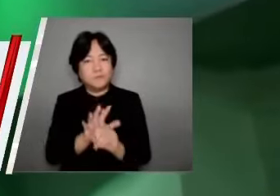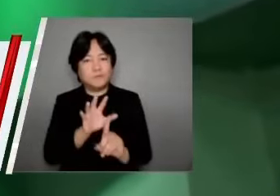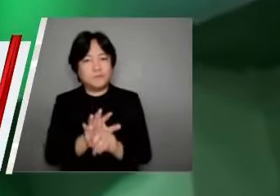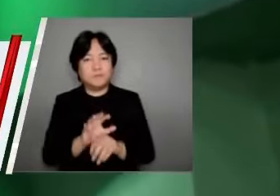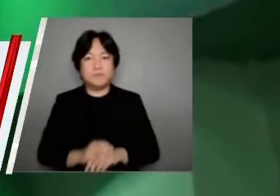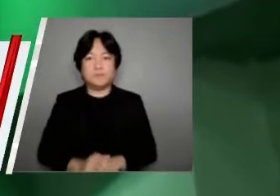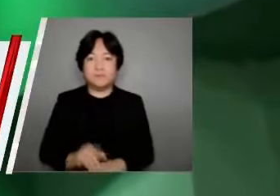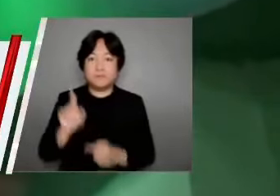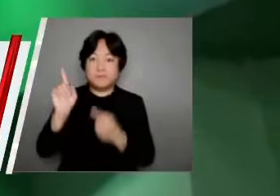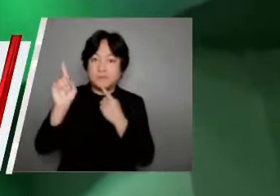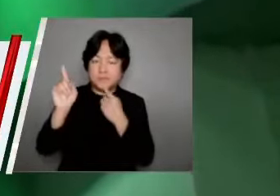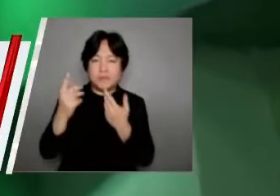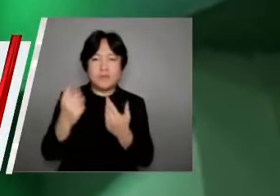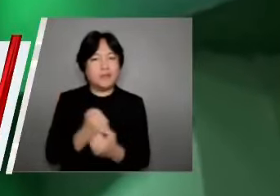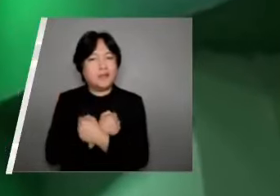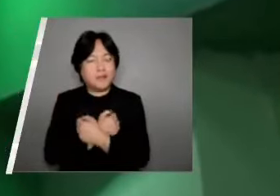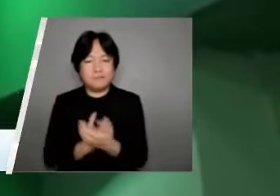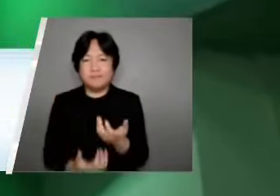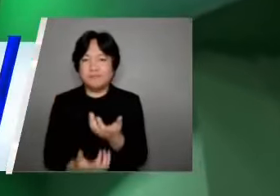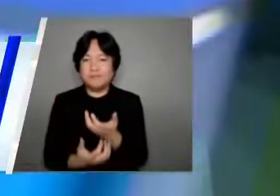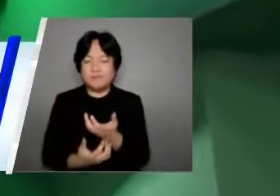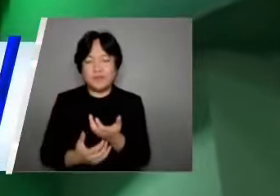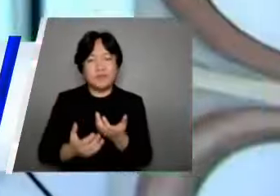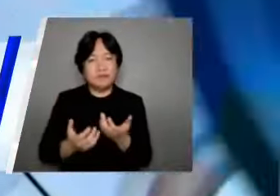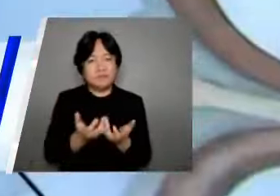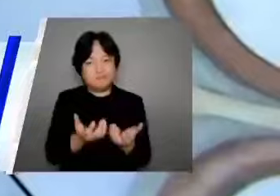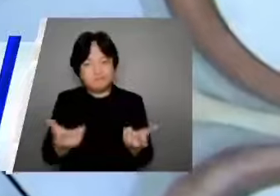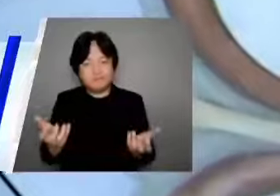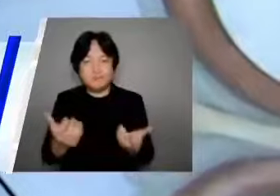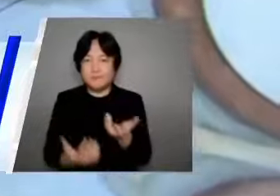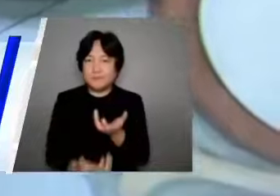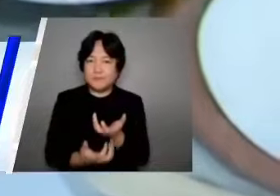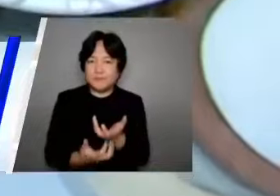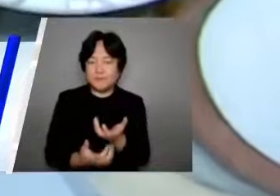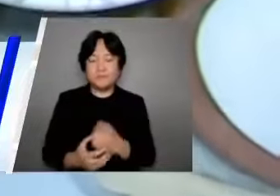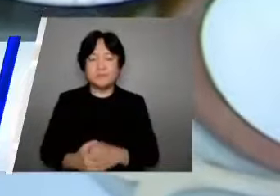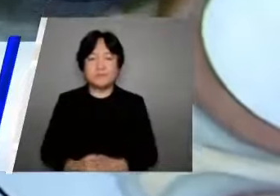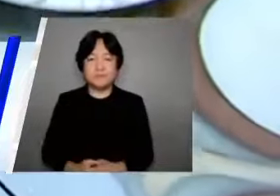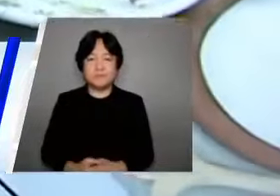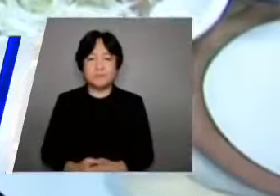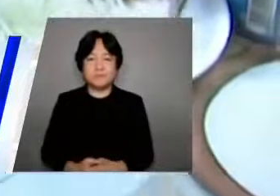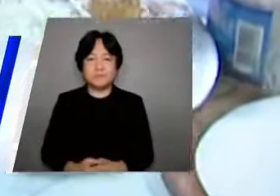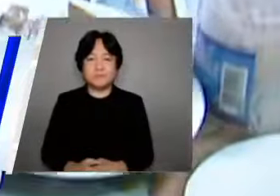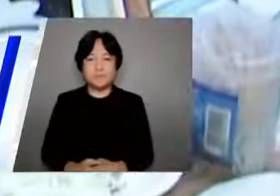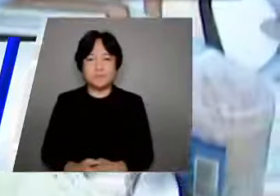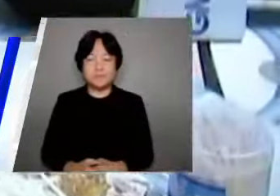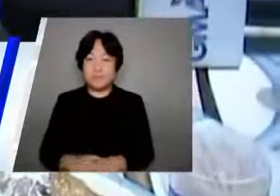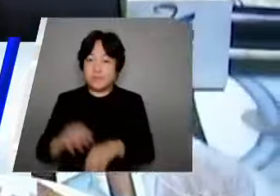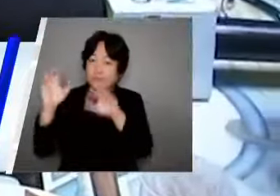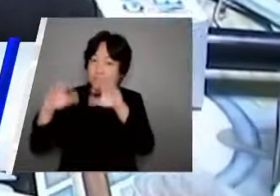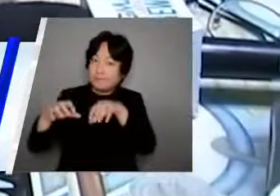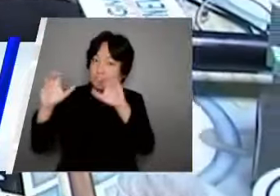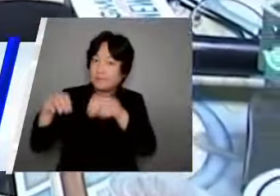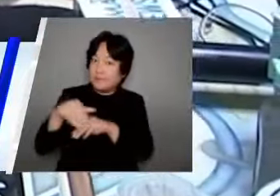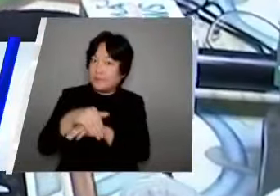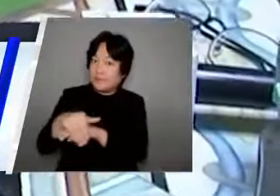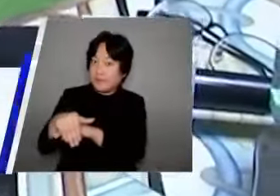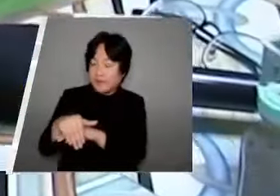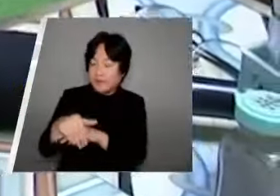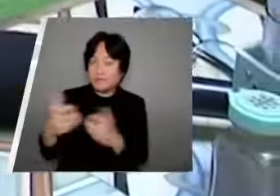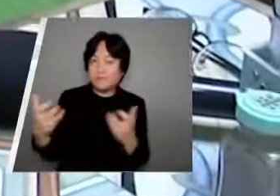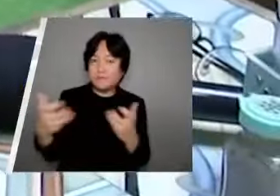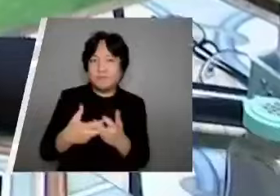love po ang pagsiserve namin pati pagluluto. Para sa mga maulang gabi, ito ang tumbong soup dito sa